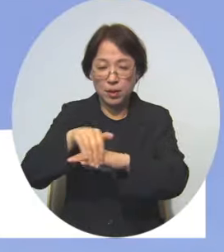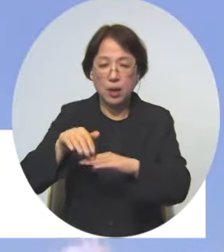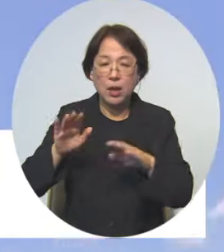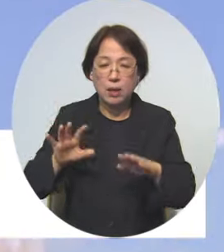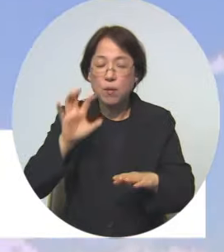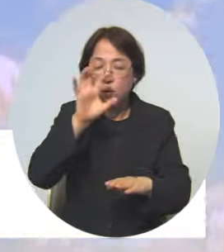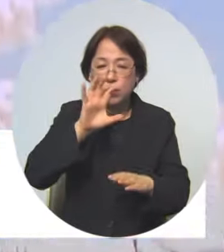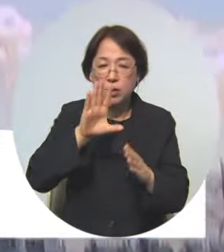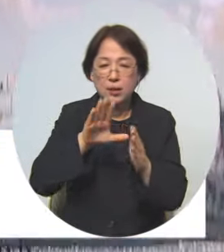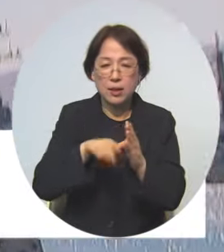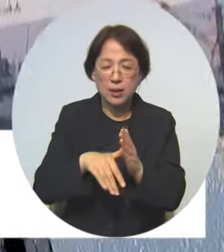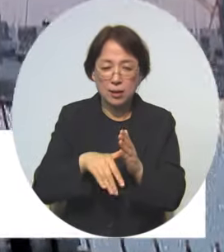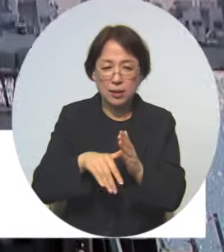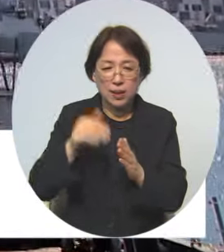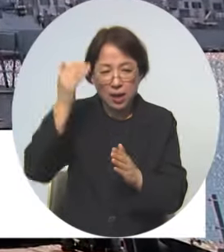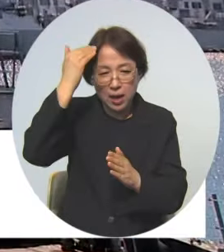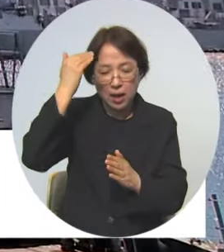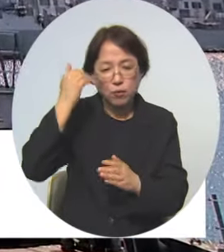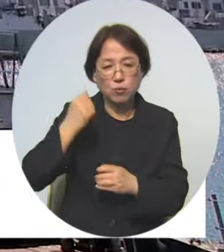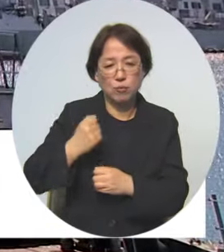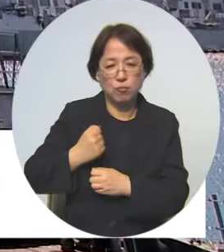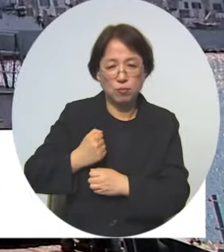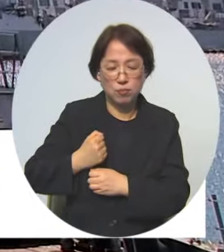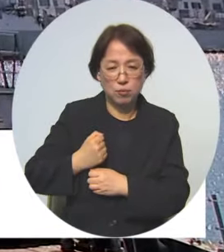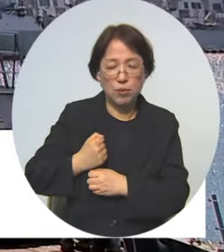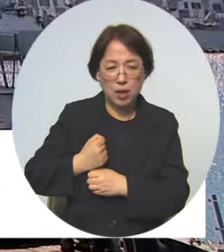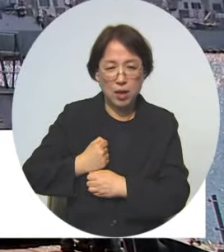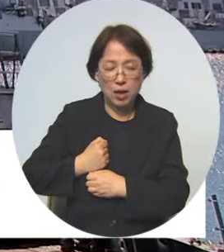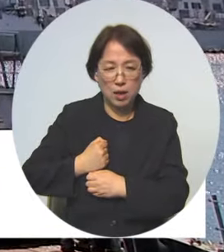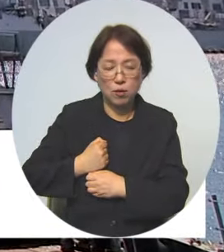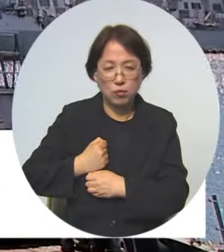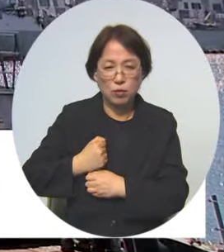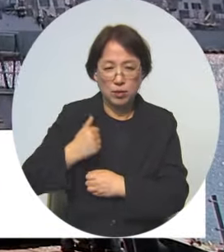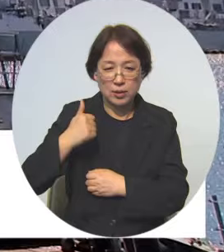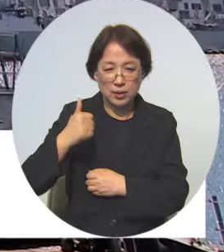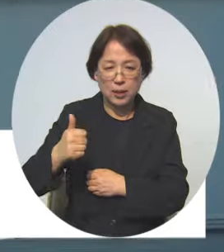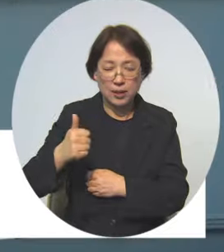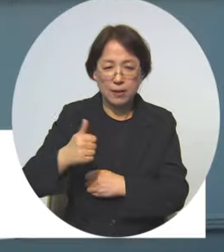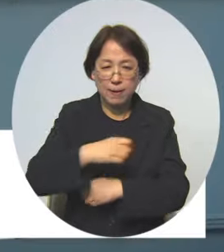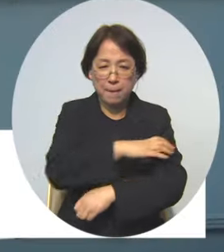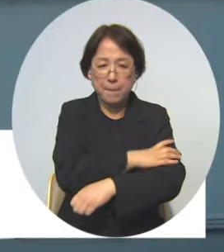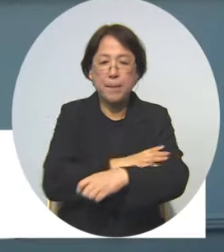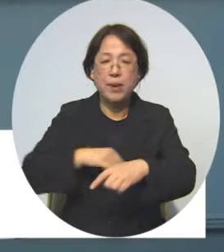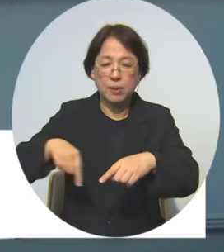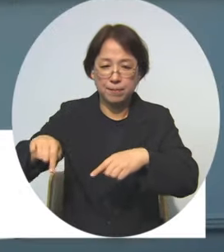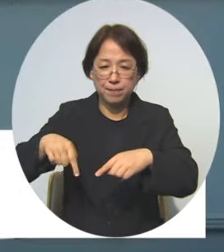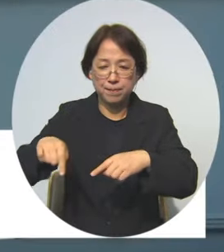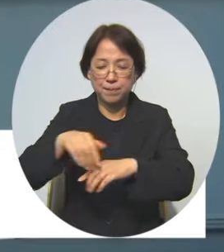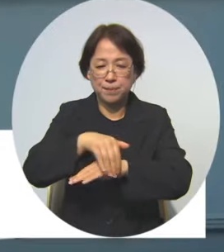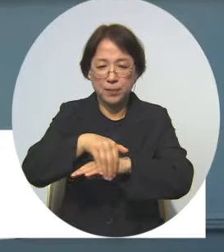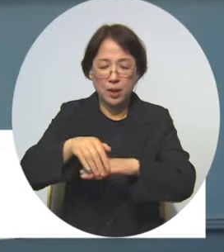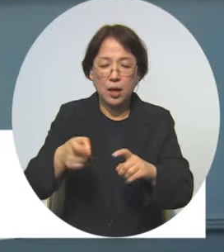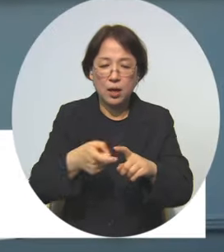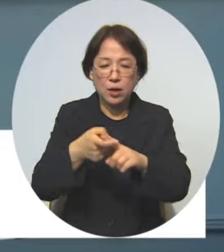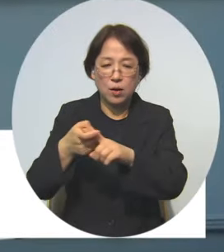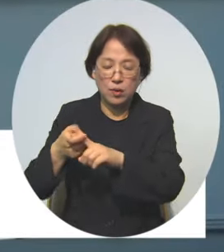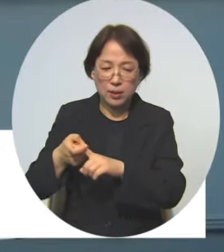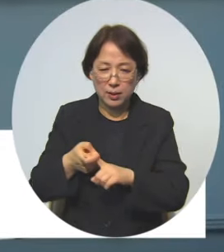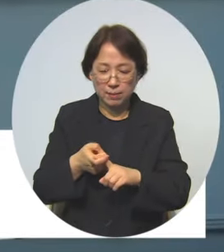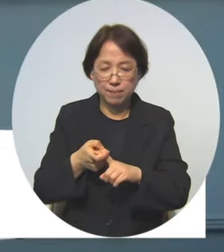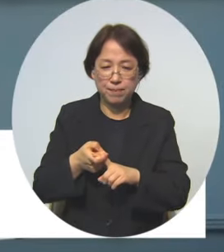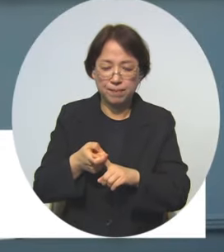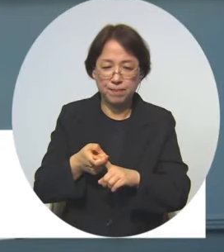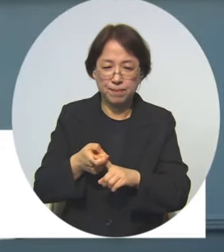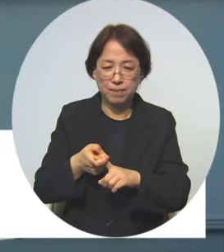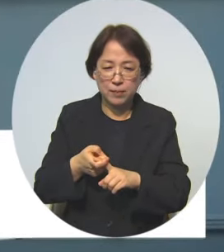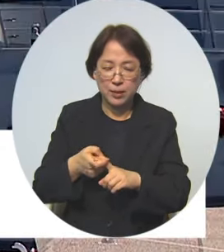이번 훈련에선 우리 해군 지휘관이 원정 강습단과 항모 강습단 등으로 구성된 연합 해군 구성군